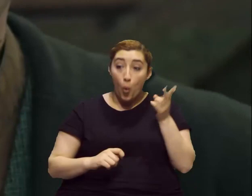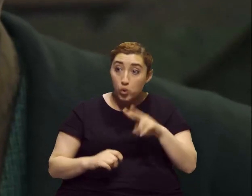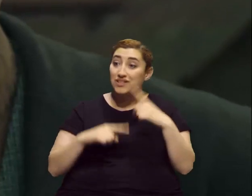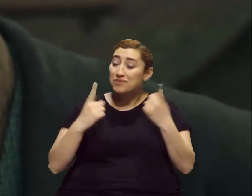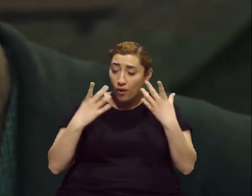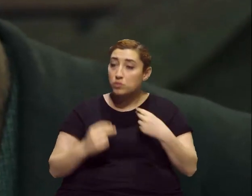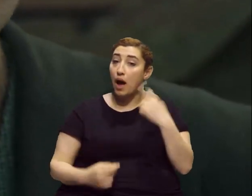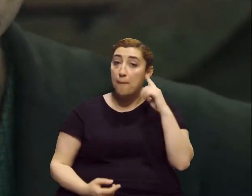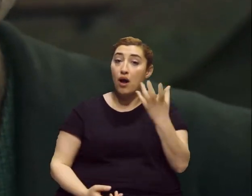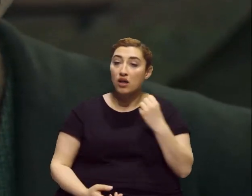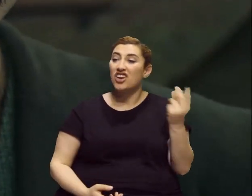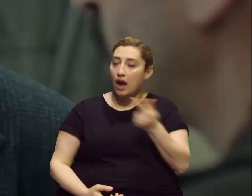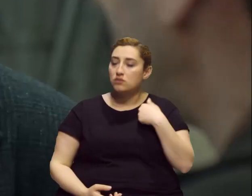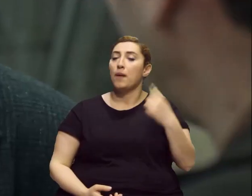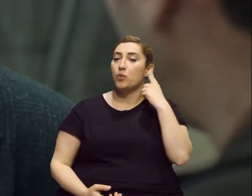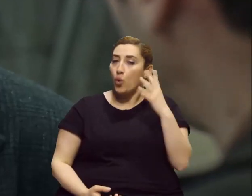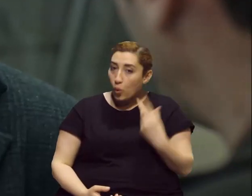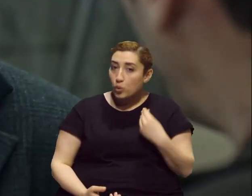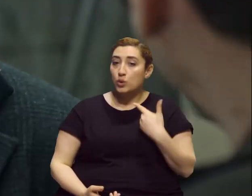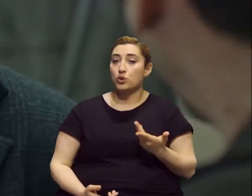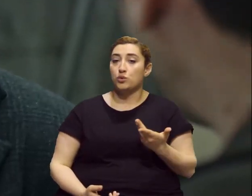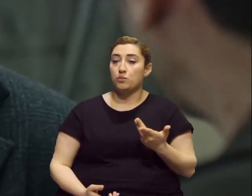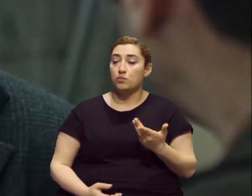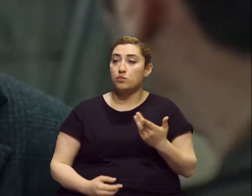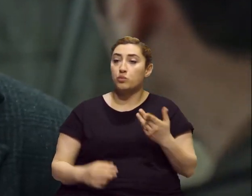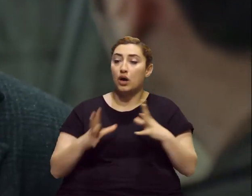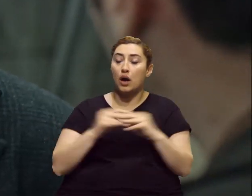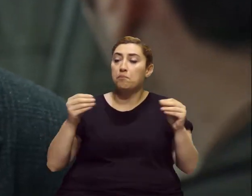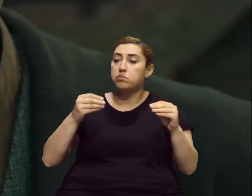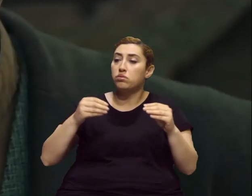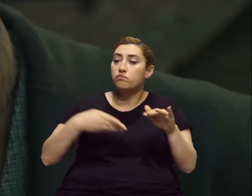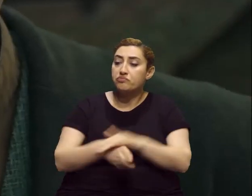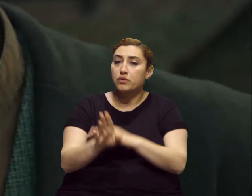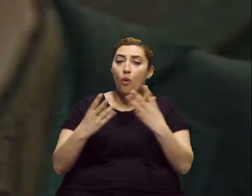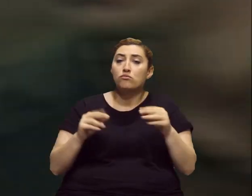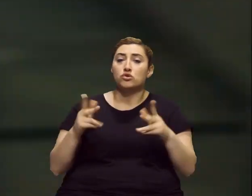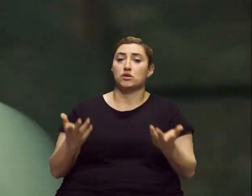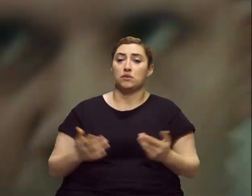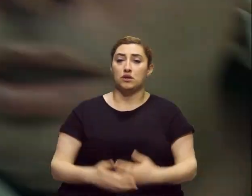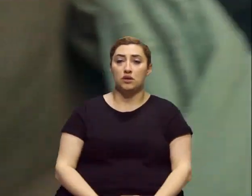kalsa haberimiz olurdu. Kaçsa duyardık. Adeta yer yarıldı, içine girdi. Gelen Bekri.